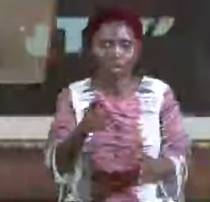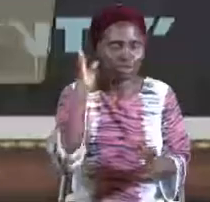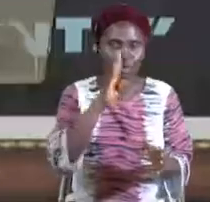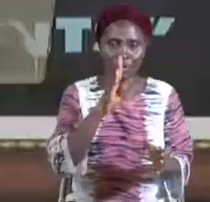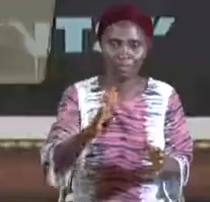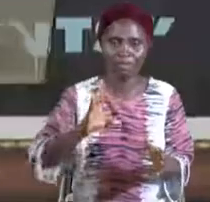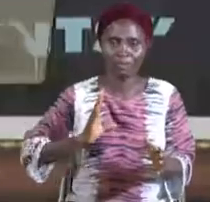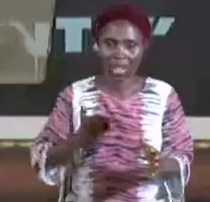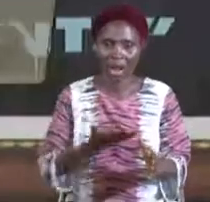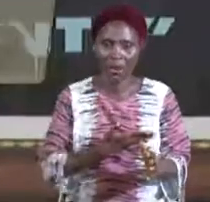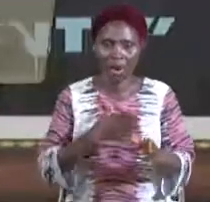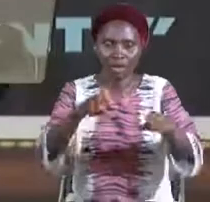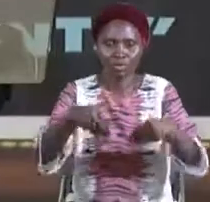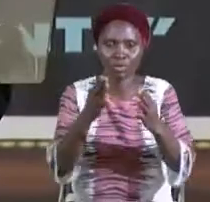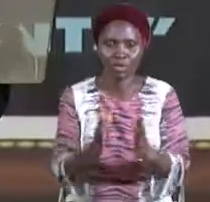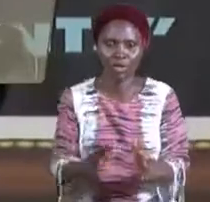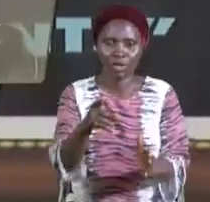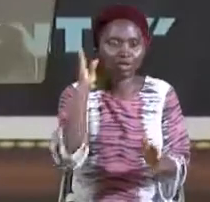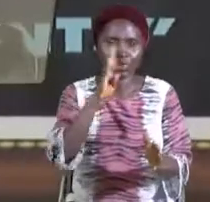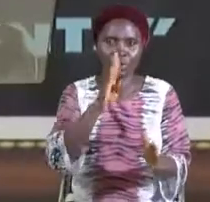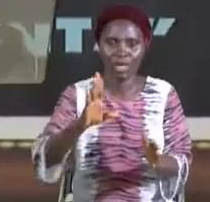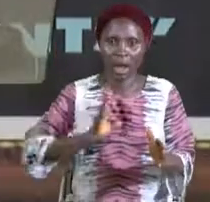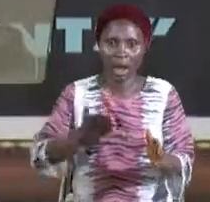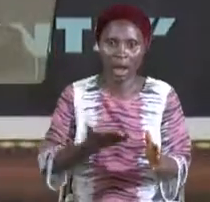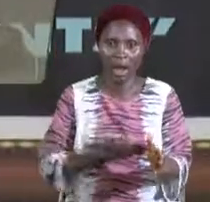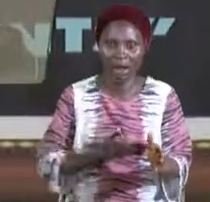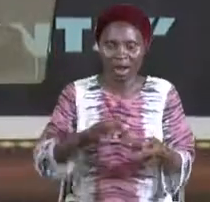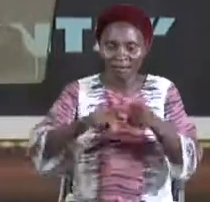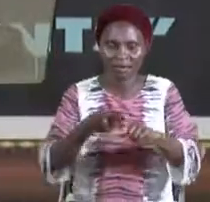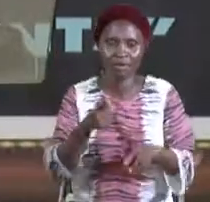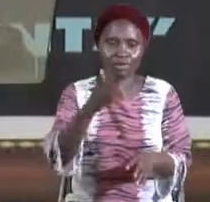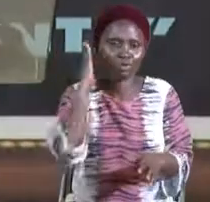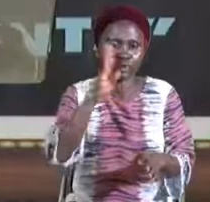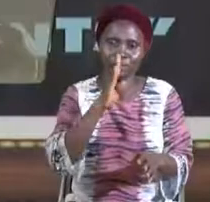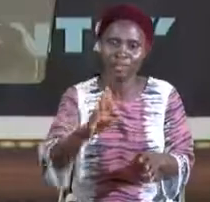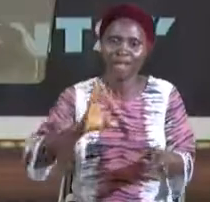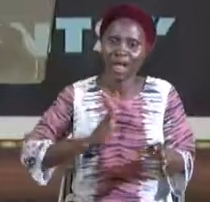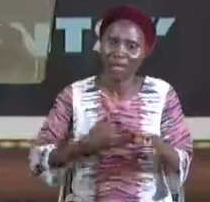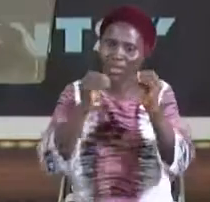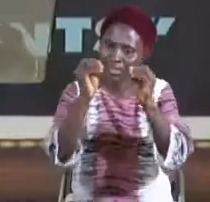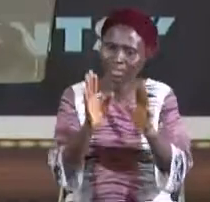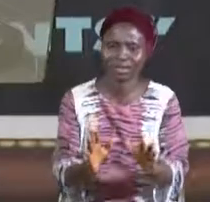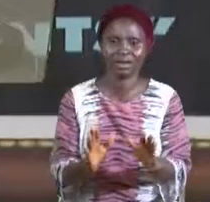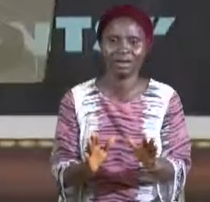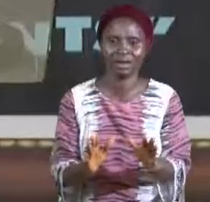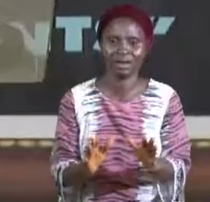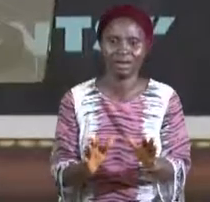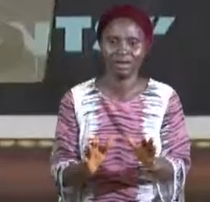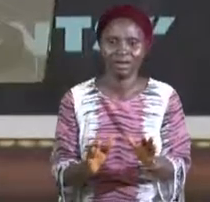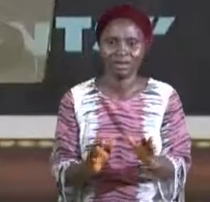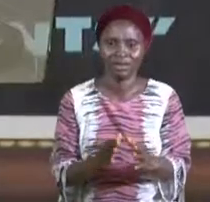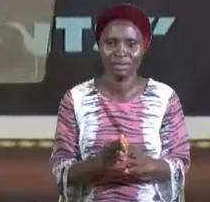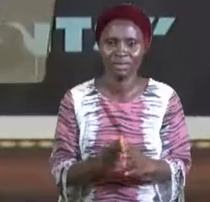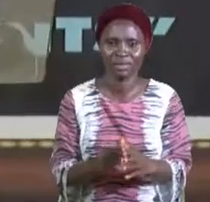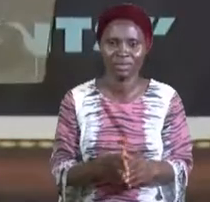tu seras notre pourvoyeur, tu seras notre ami, tu seras notre enseignant. Nous